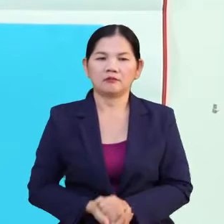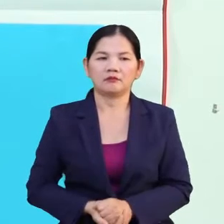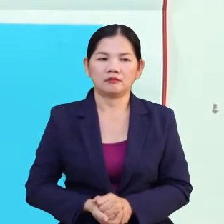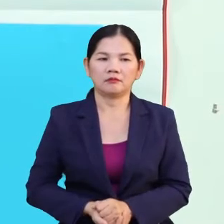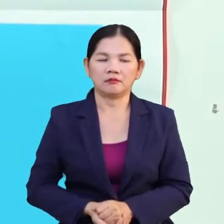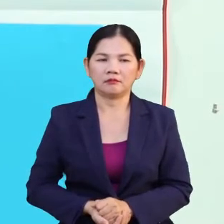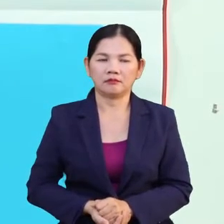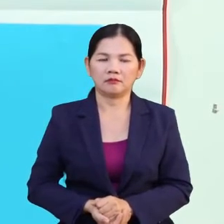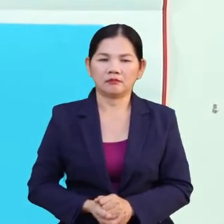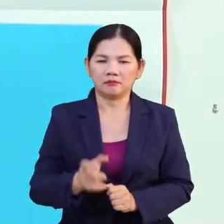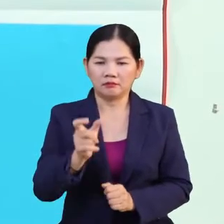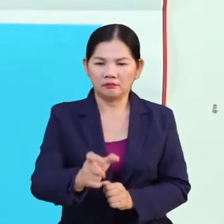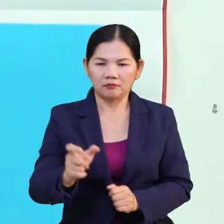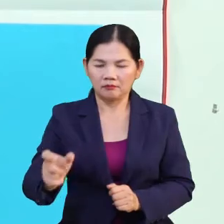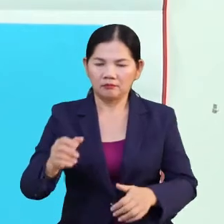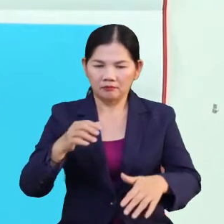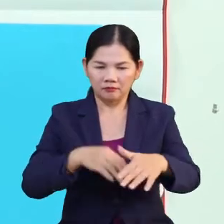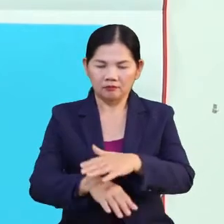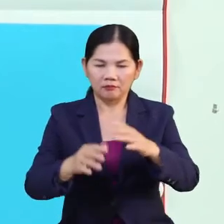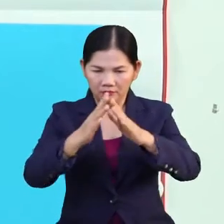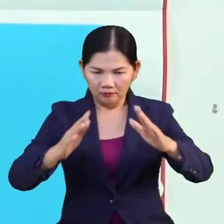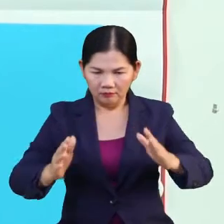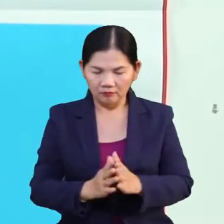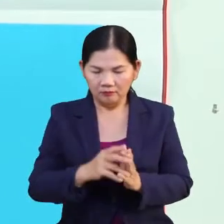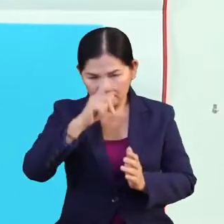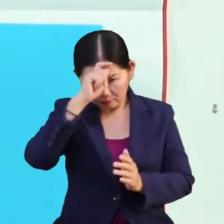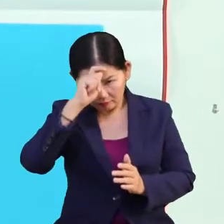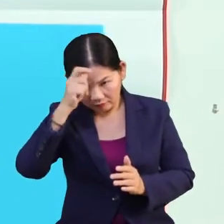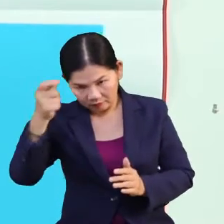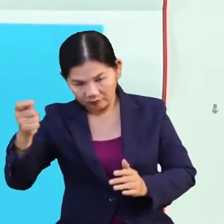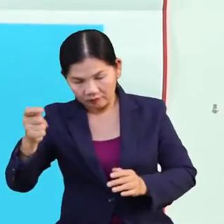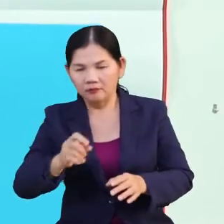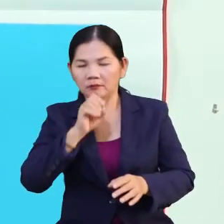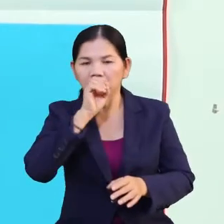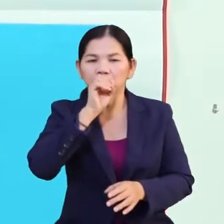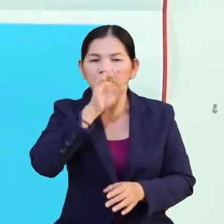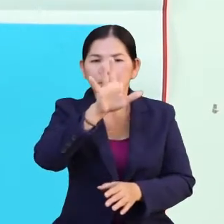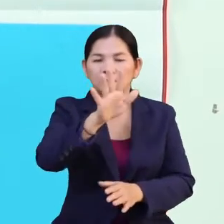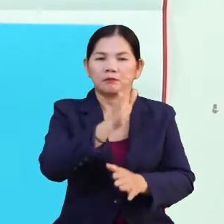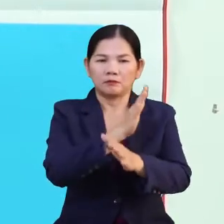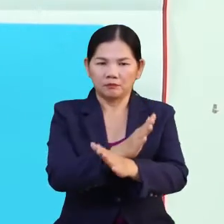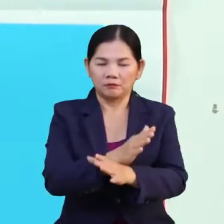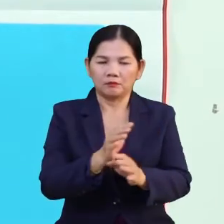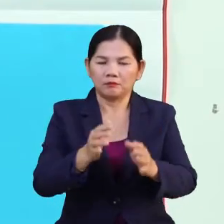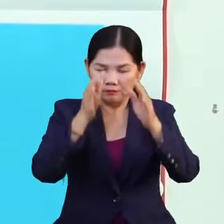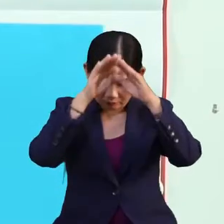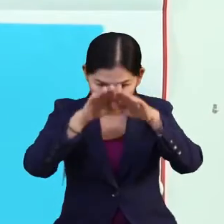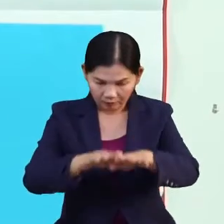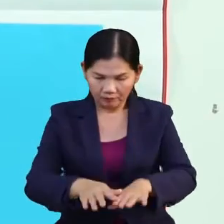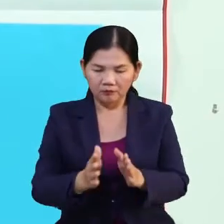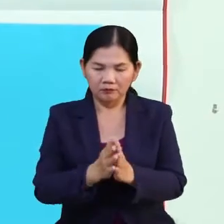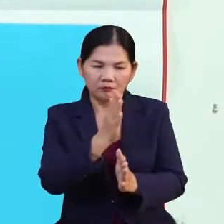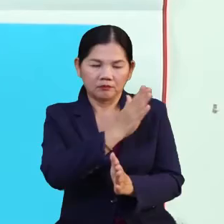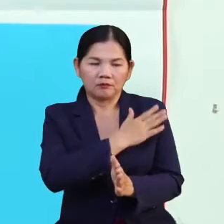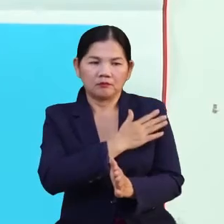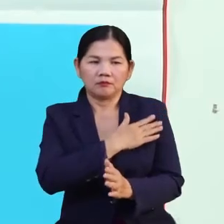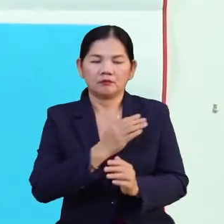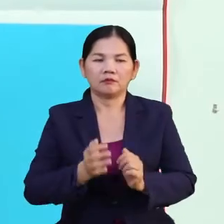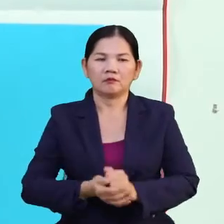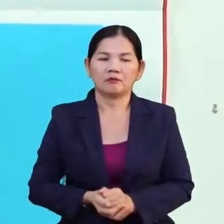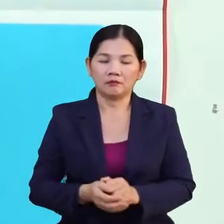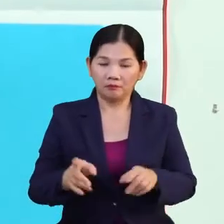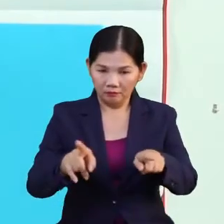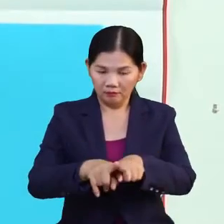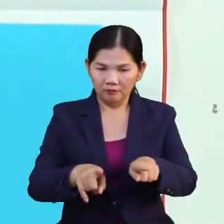ចាអញ្ចឹងមនុស្សល្អគឺគេចូលវត្តគេចេះដោះមួកមិនស្រែកលោឡានិងចេះថ្វាយបង្គំព្រះសង្ឃចាដូចអ្ន